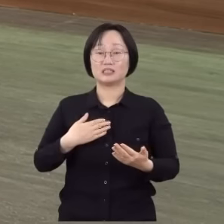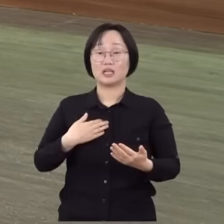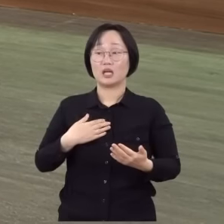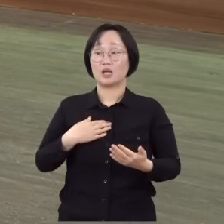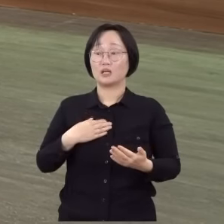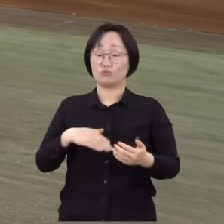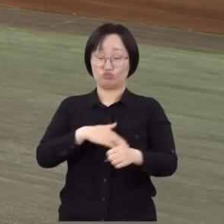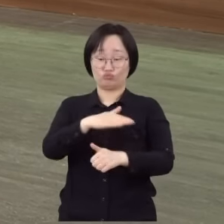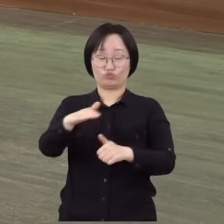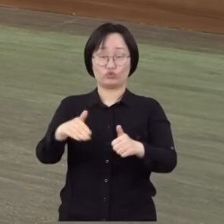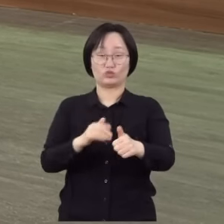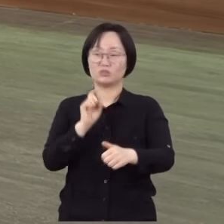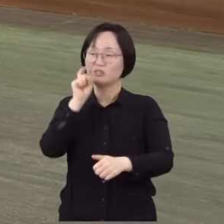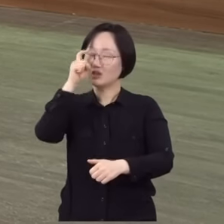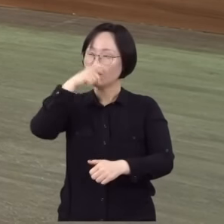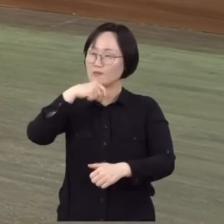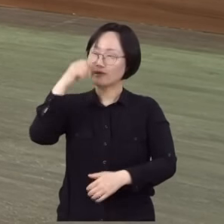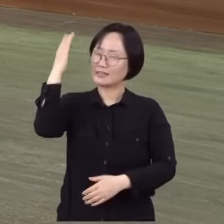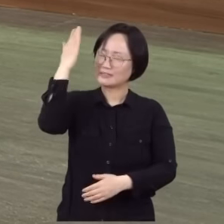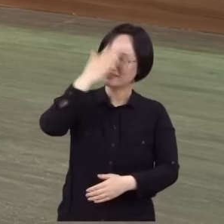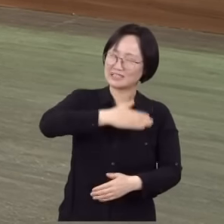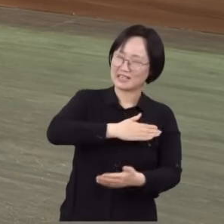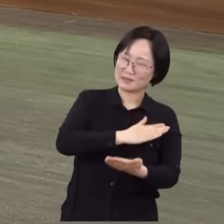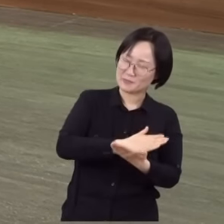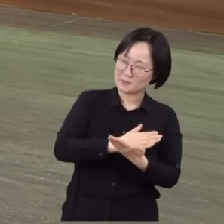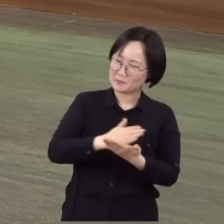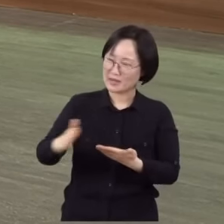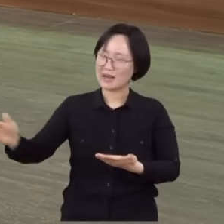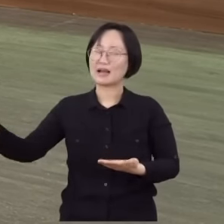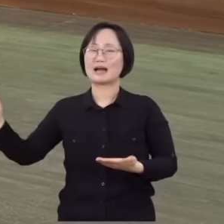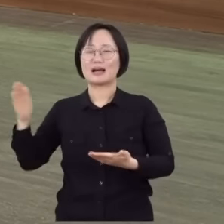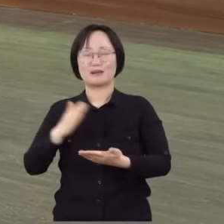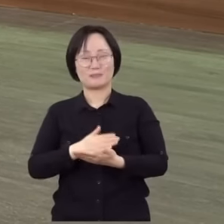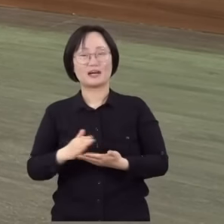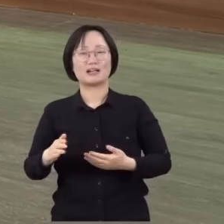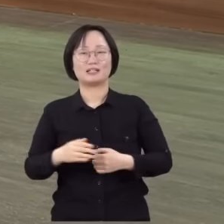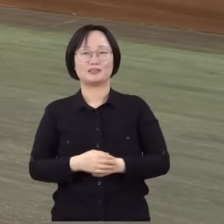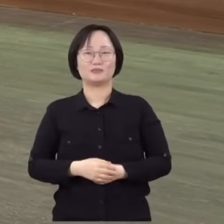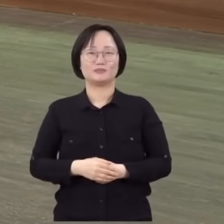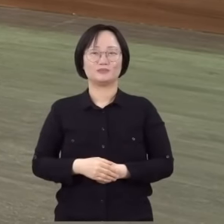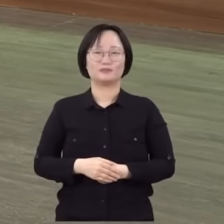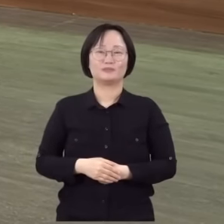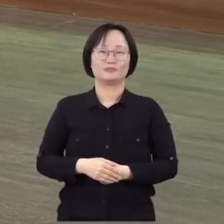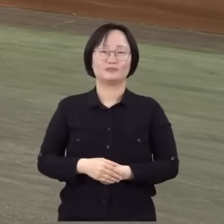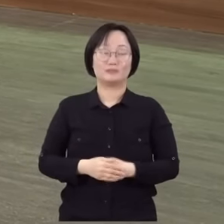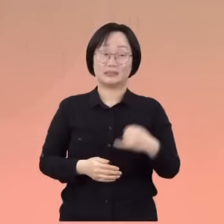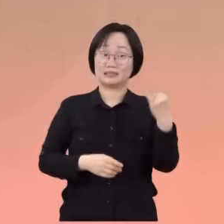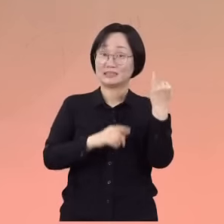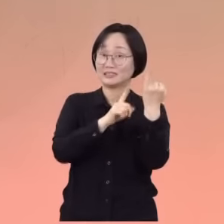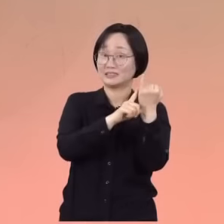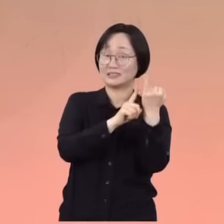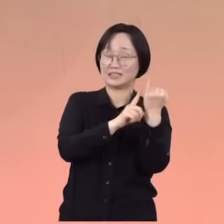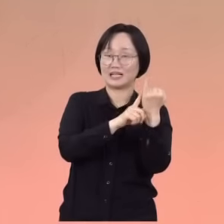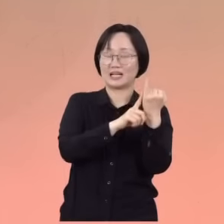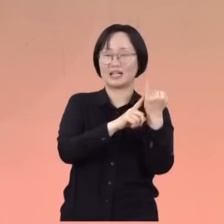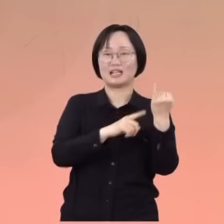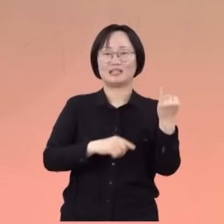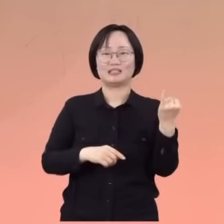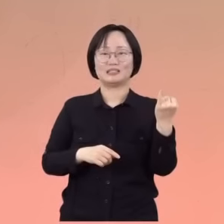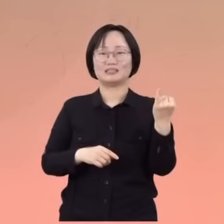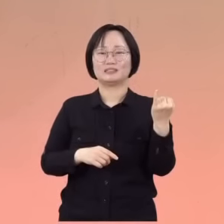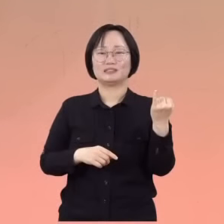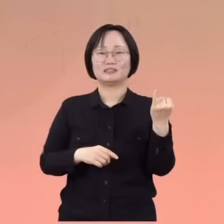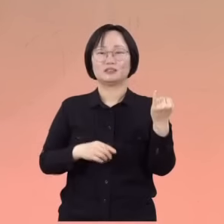깨끗하게 씻어낸다는 그런 의미가 있잖아요 근데이 불자님이 꿈을 많